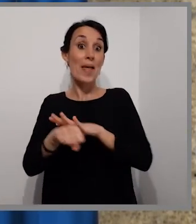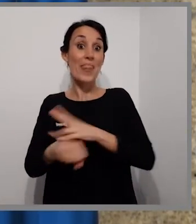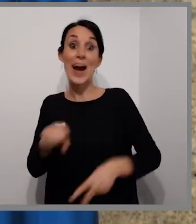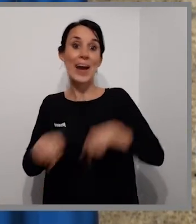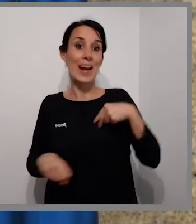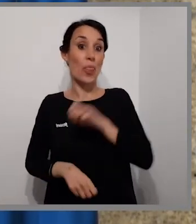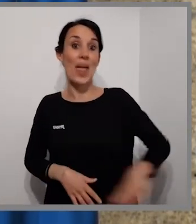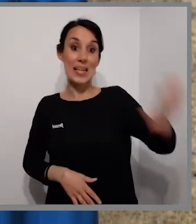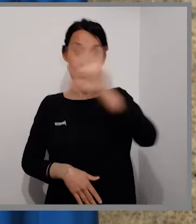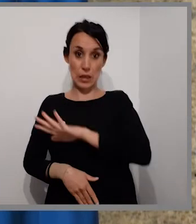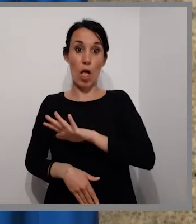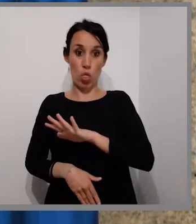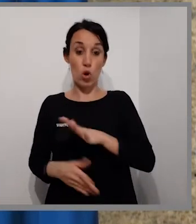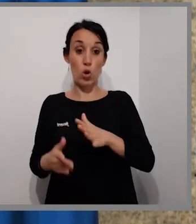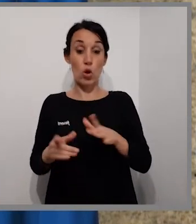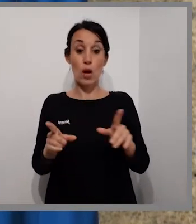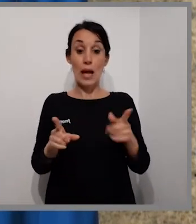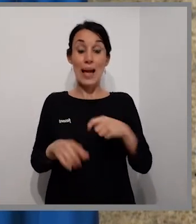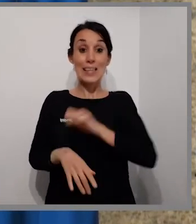l'Estat. Espanya és un país